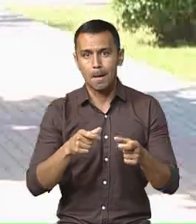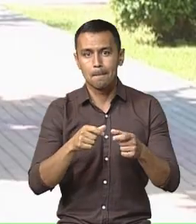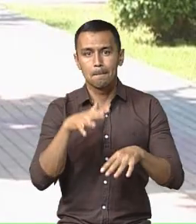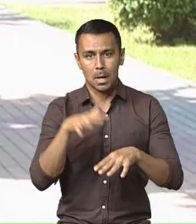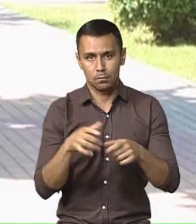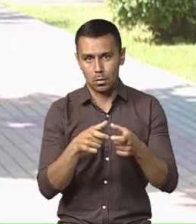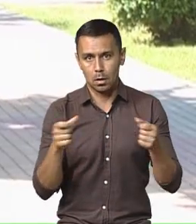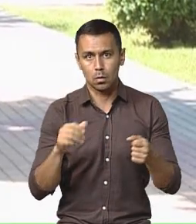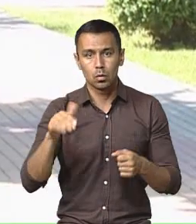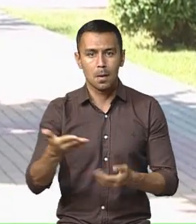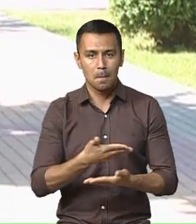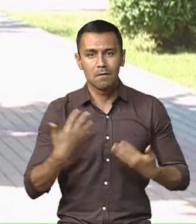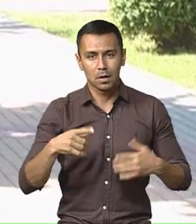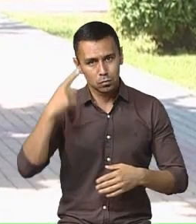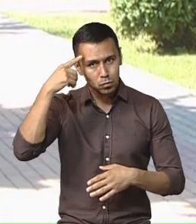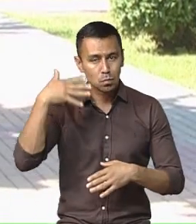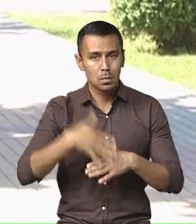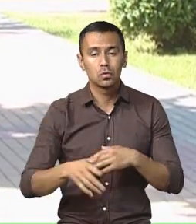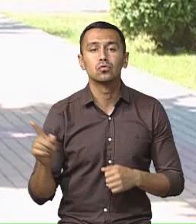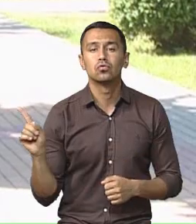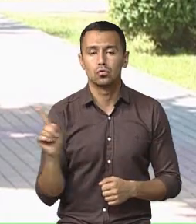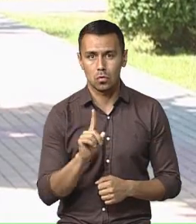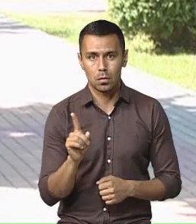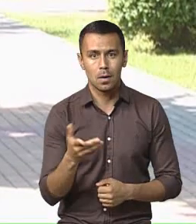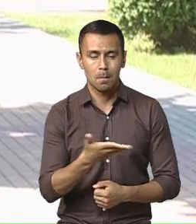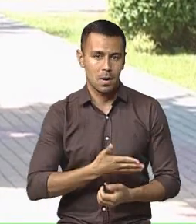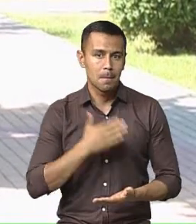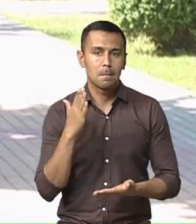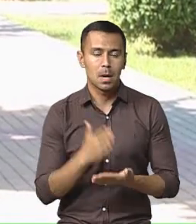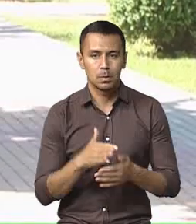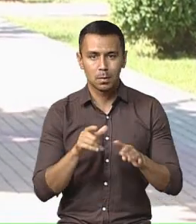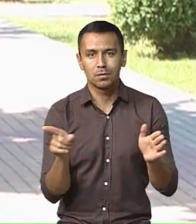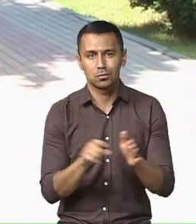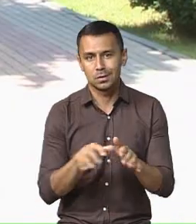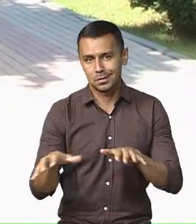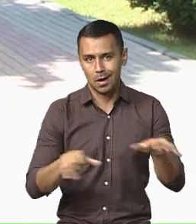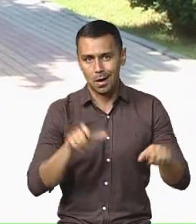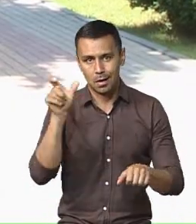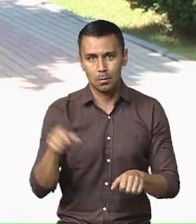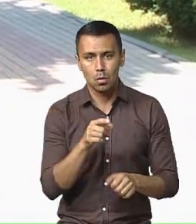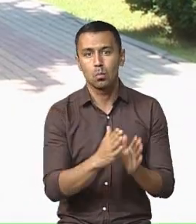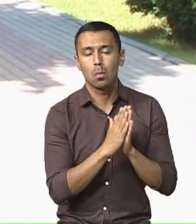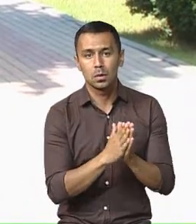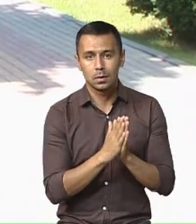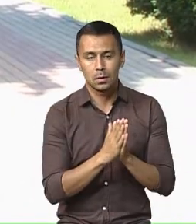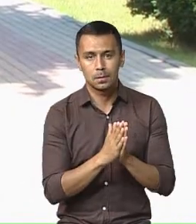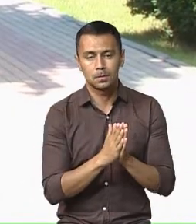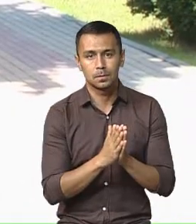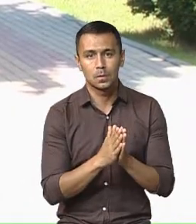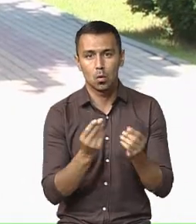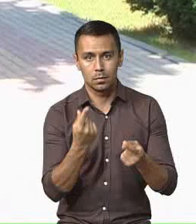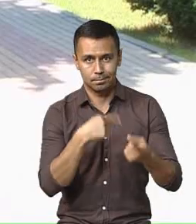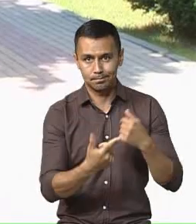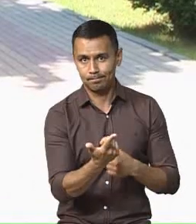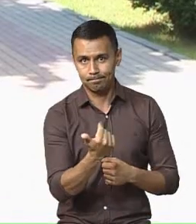картку. Тоді ми вже зрозуміли, що ми маємо справу з шахраєм. Його попросили, щоб він знову